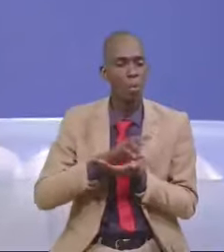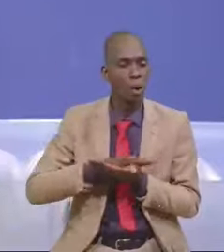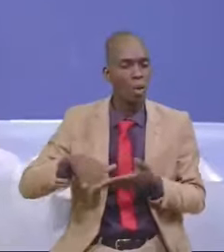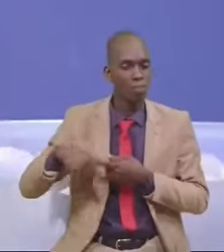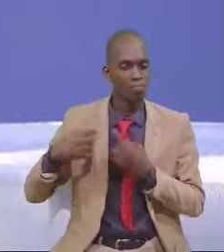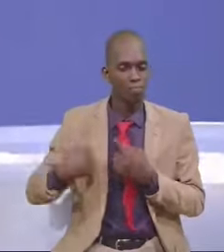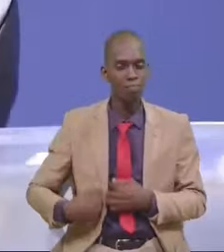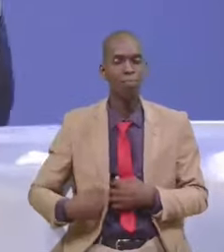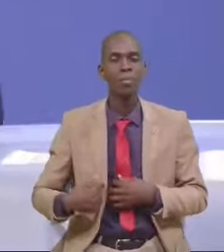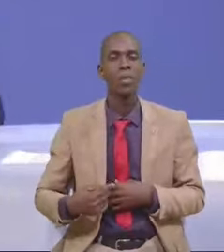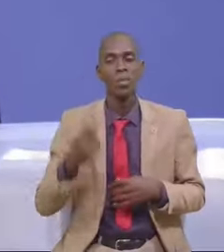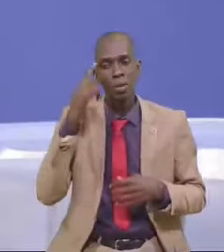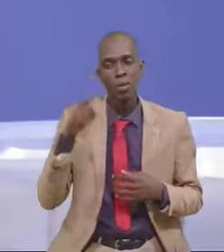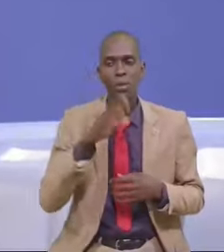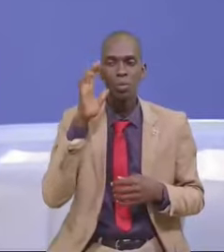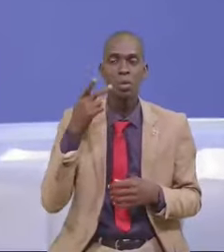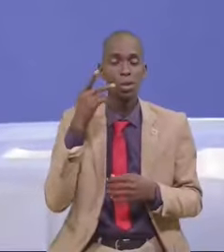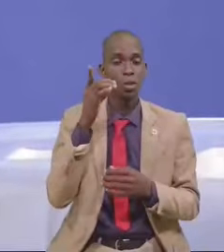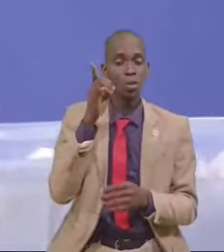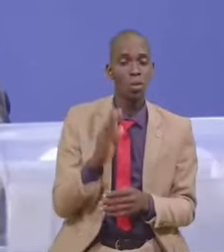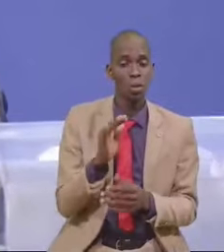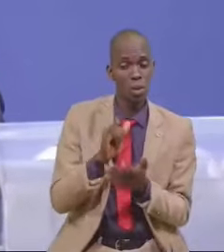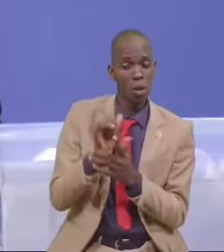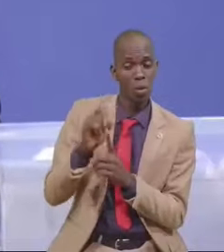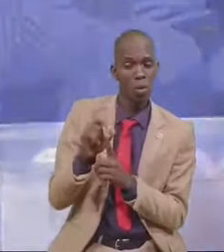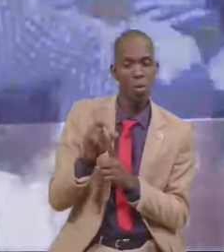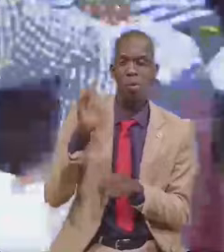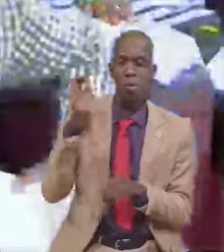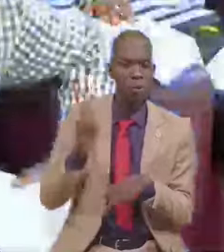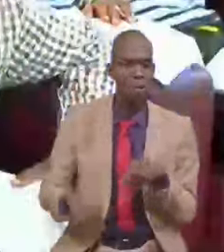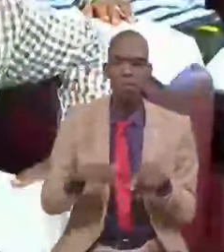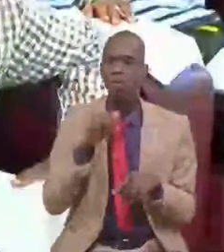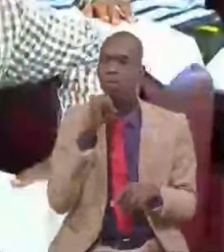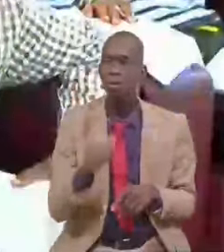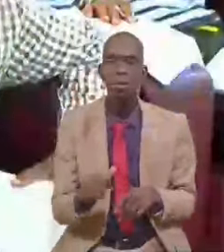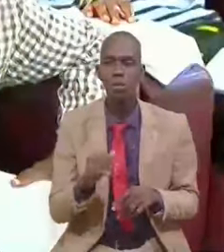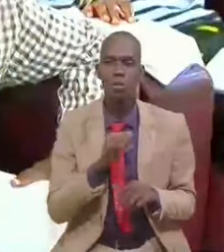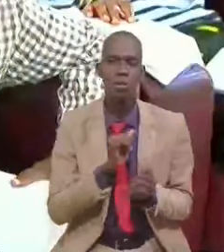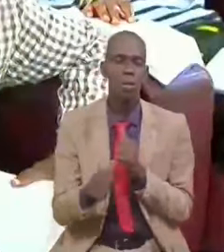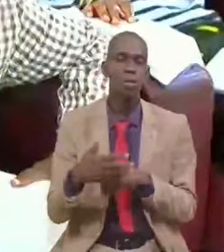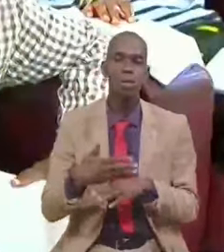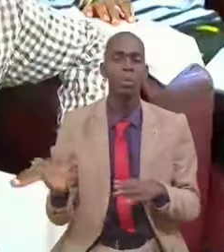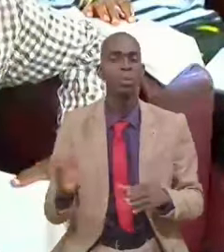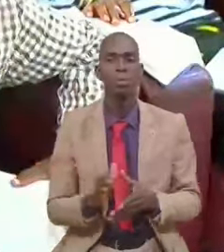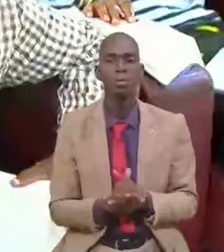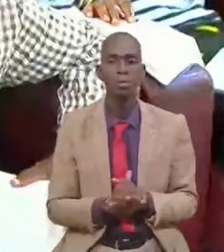Heureux ceux qui ont le cœur pur, car ils verront Dieu. Cette parole de la vérité ne passera jamais.